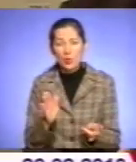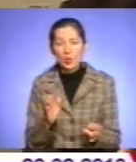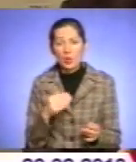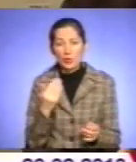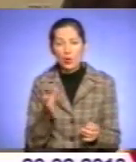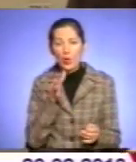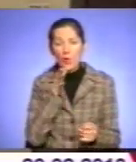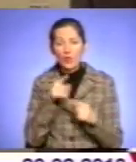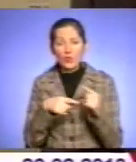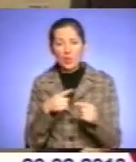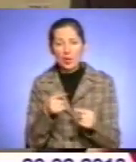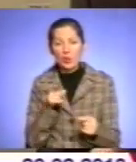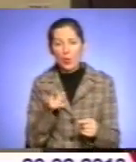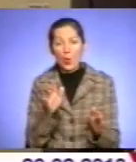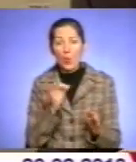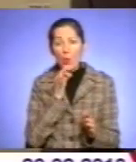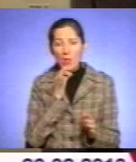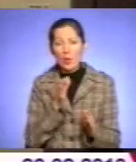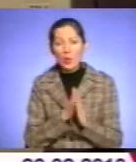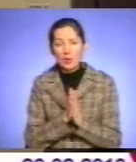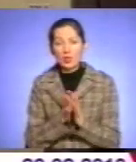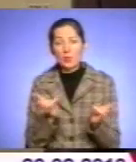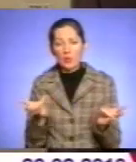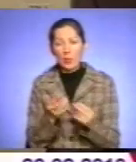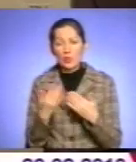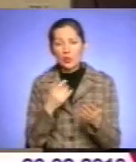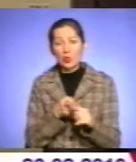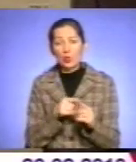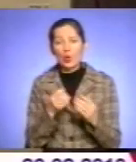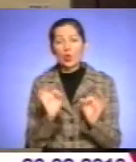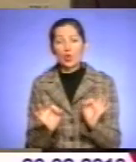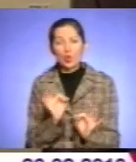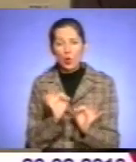вічне. Тому, будь ласка, нам потрібно відноситися до того нормально,